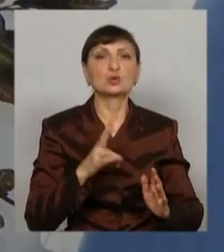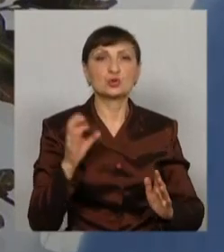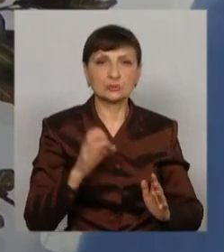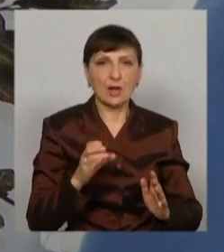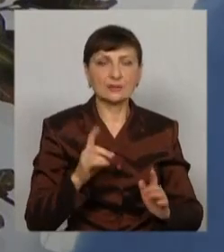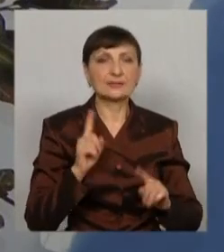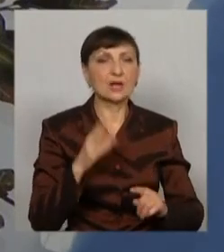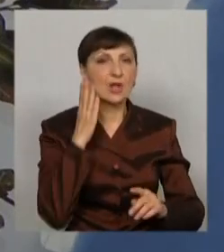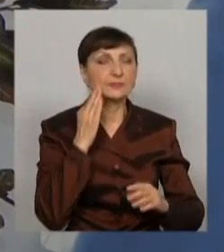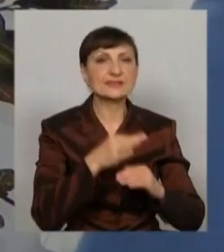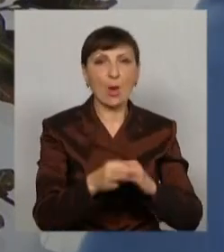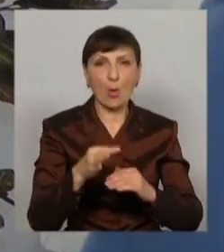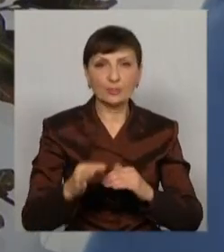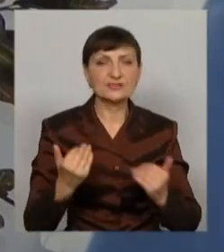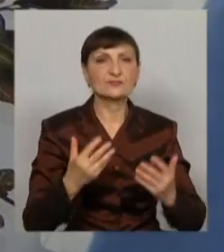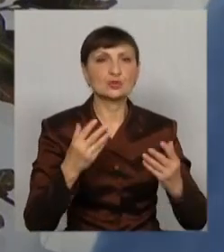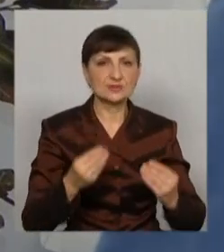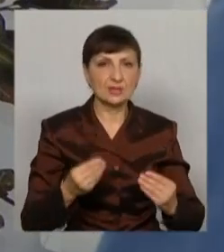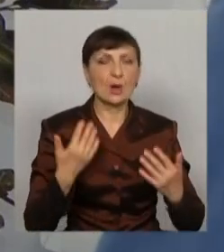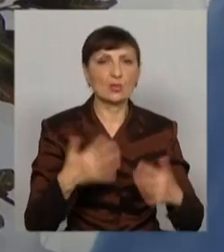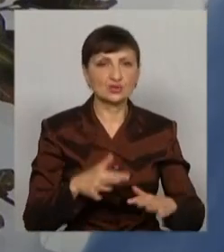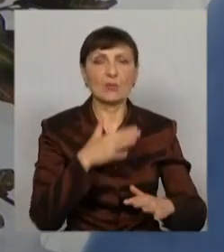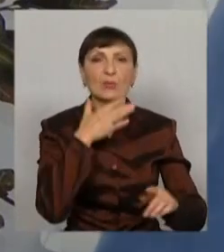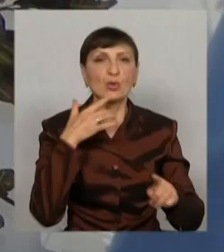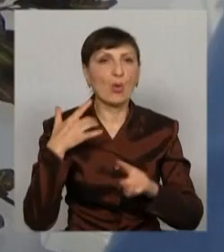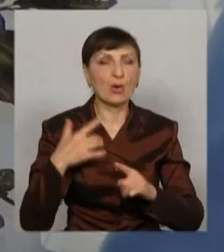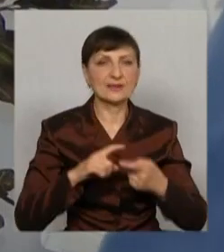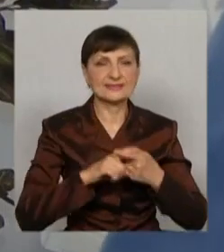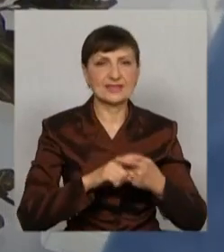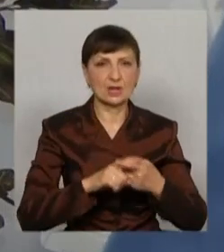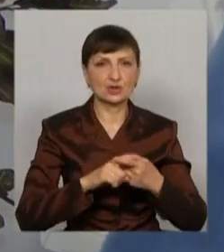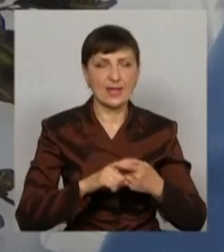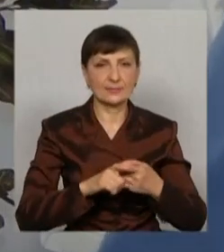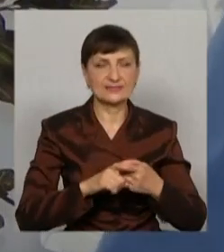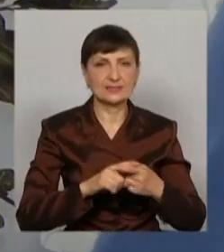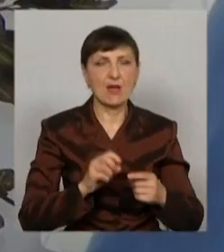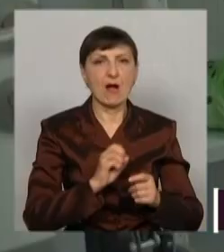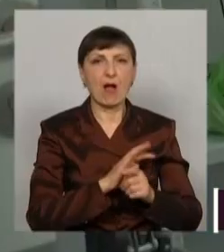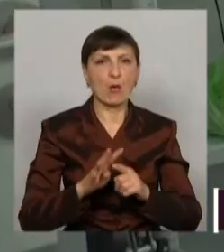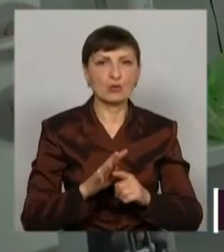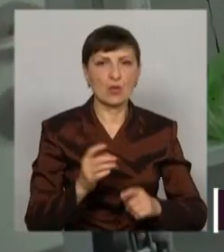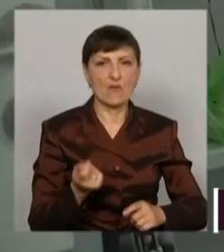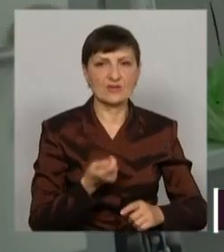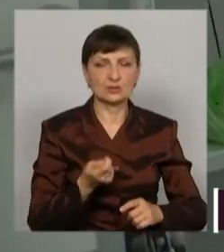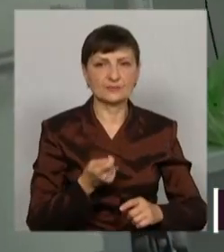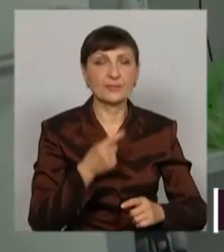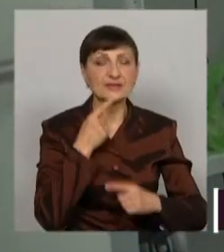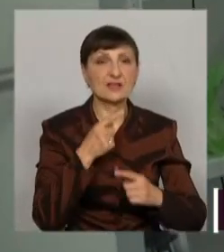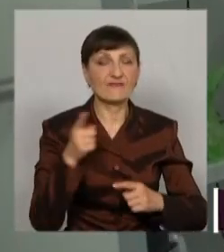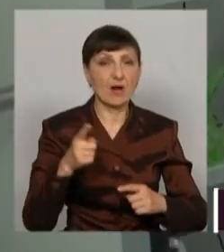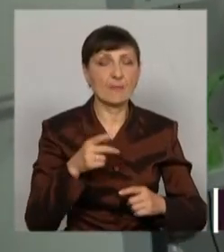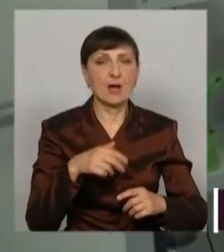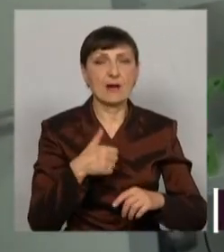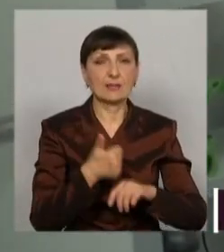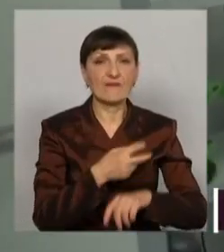Нур-Султан, а также Алматинская область на сегодняшний день лидируют по заражаемости коронавирусной инфекцией. По словам Миржана Байтанаева, из